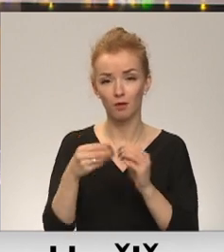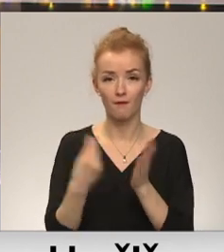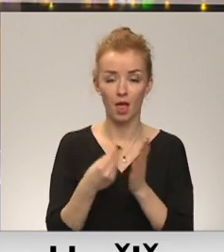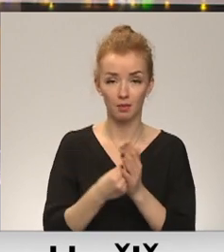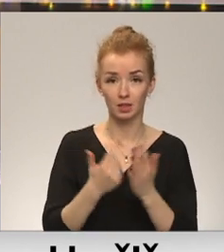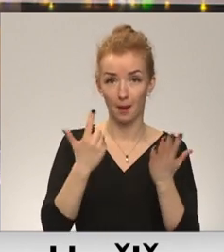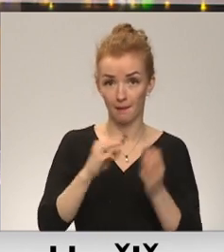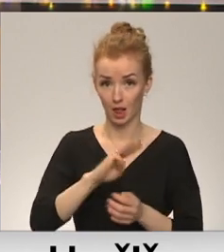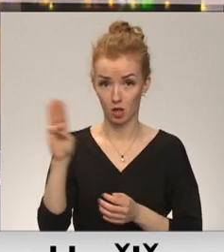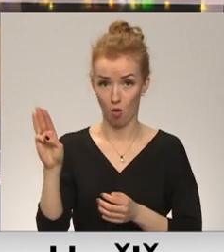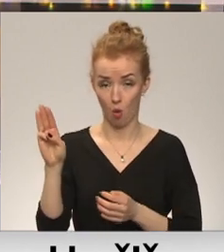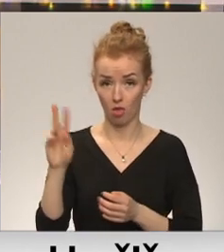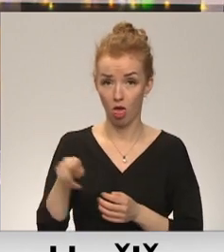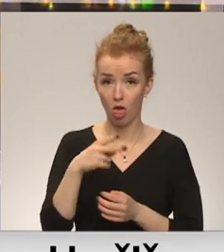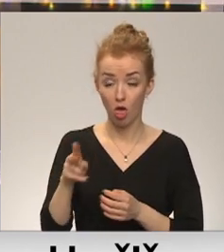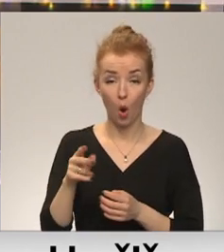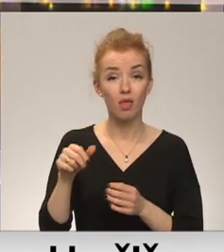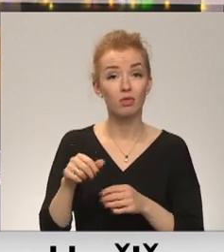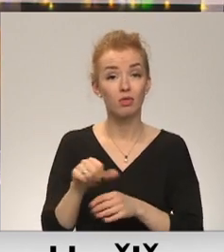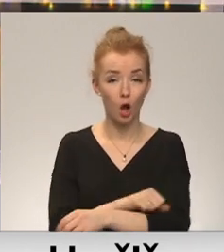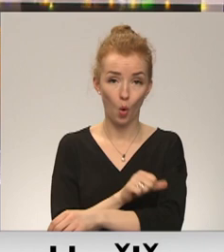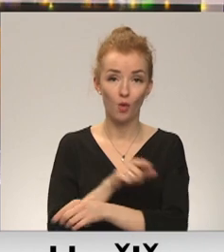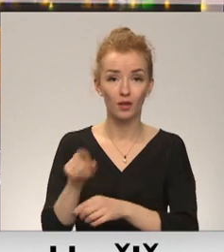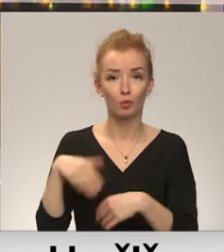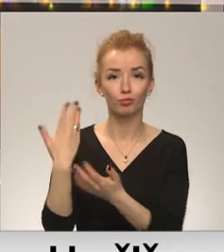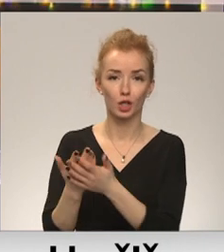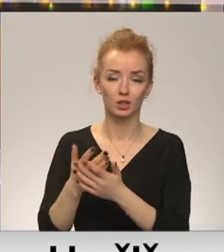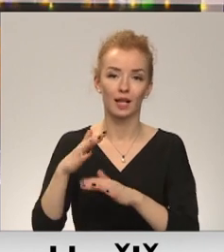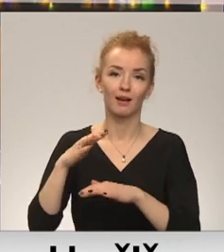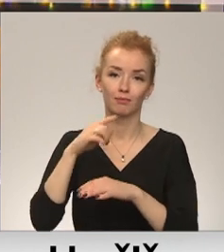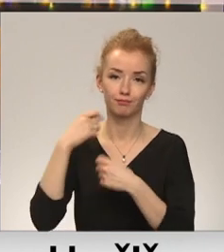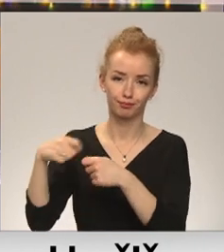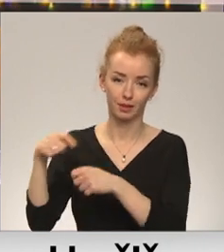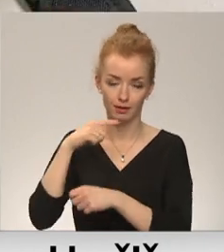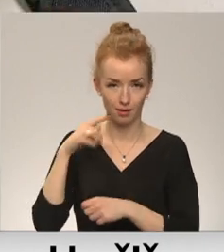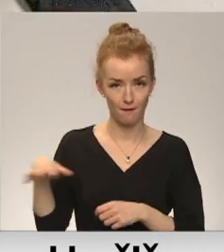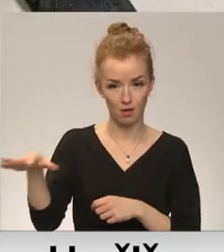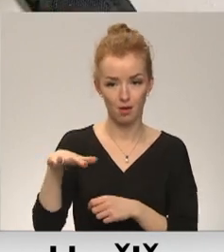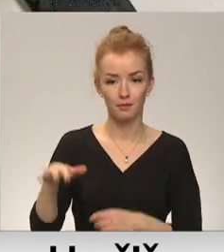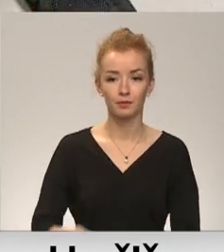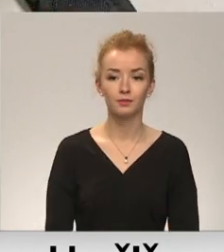7 miljoniem eiro. Narkotikas bijušas paredzētas Krievijas tirgum. Turpina Madara Līcīte.